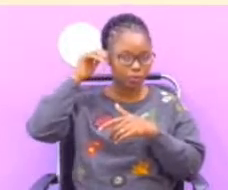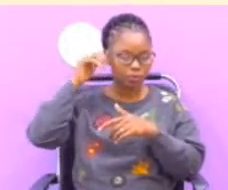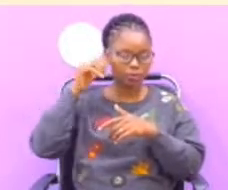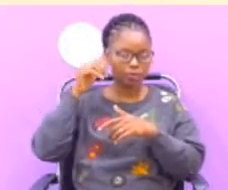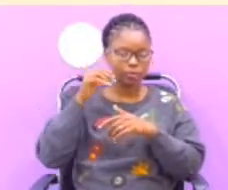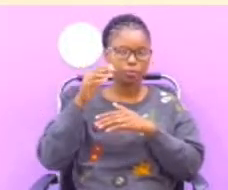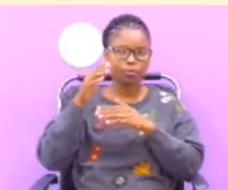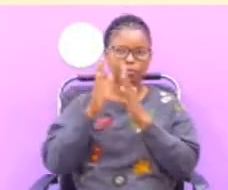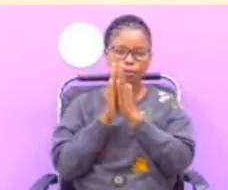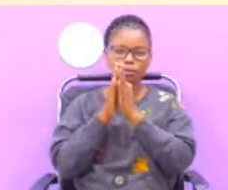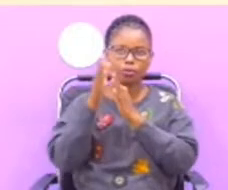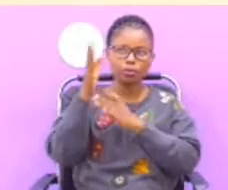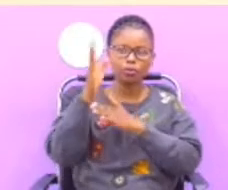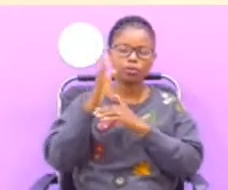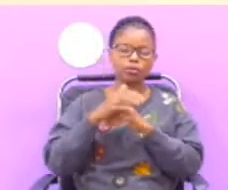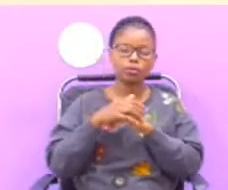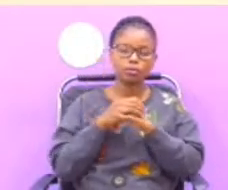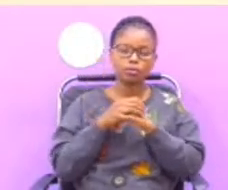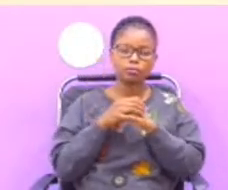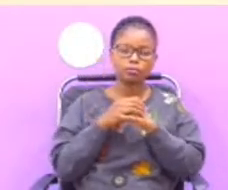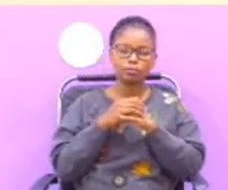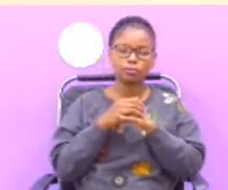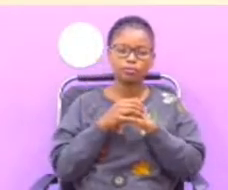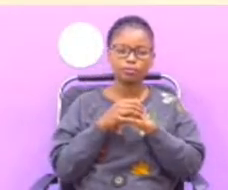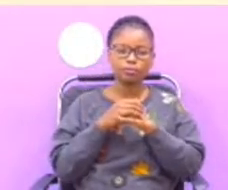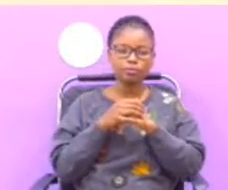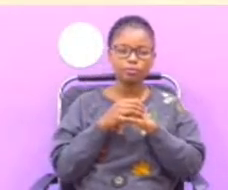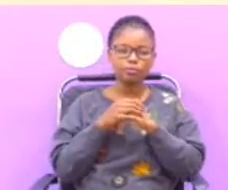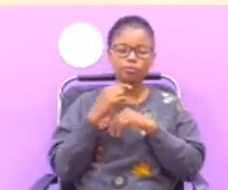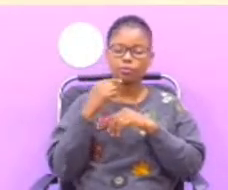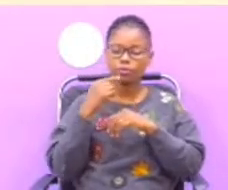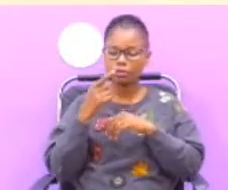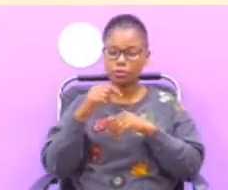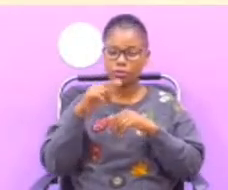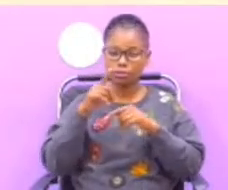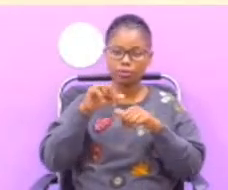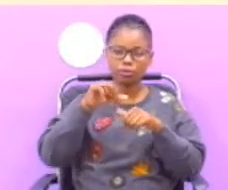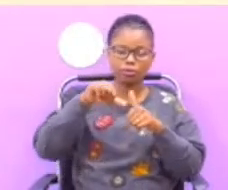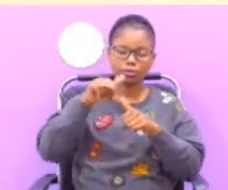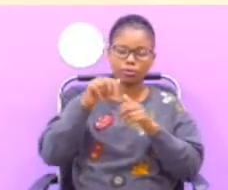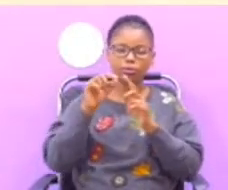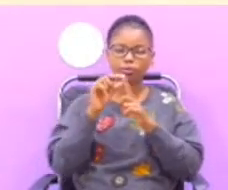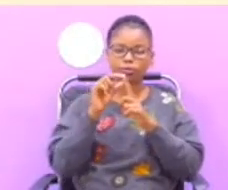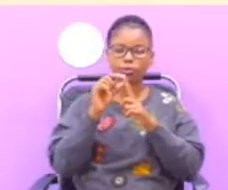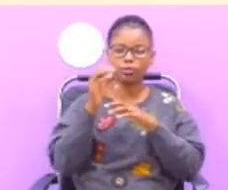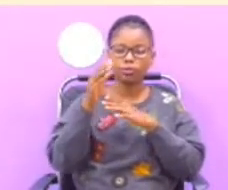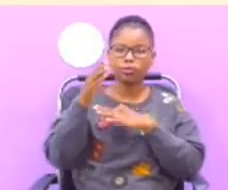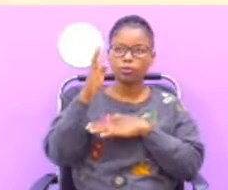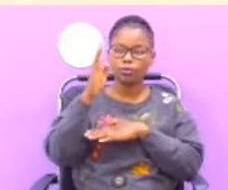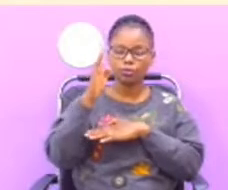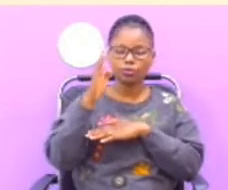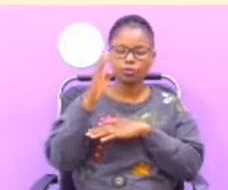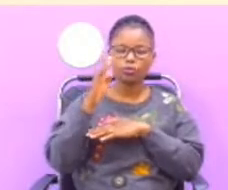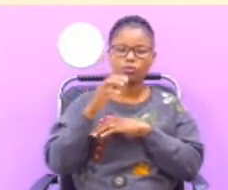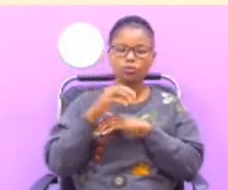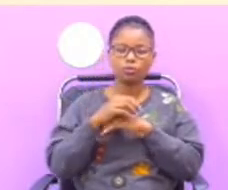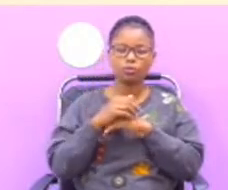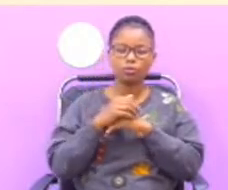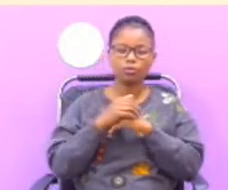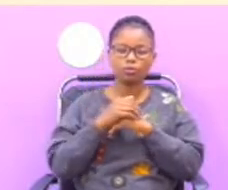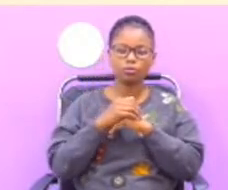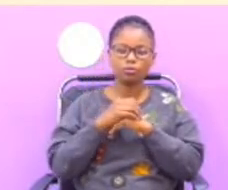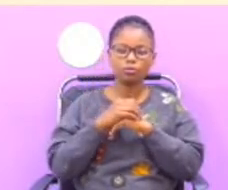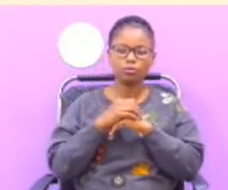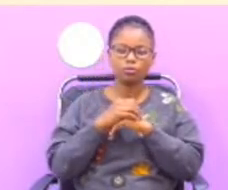bwana asifiwe sana nĩ ngwĩraga thĩinĩ wa kiugo kĩa ngai ũkageragia gũtaũkwo